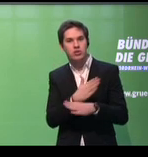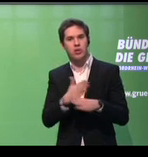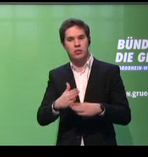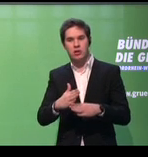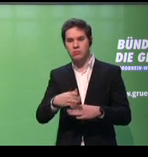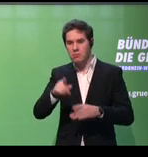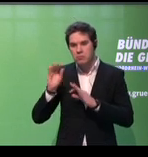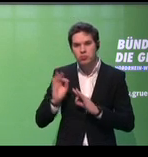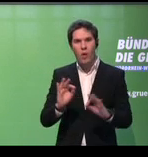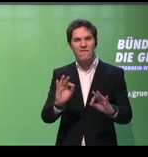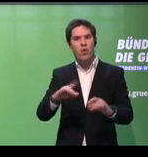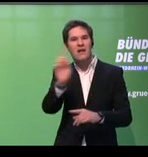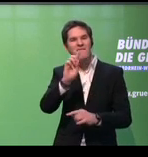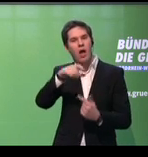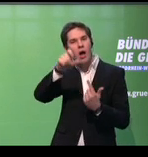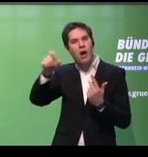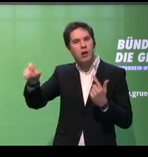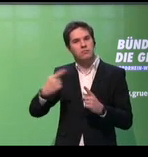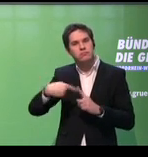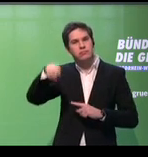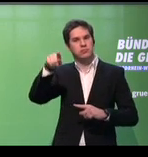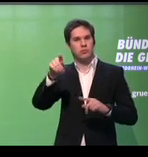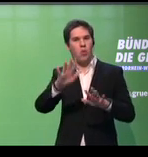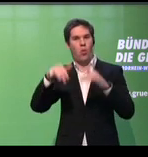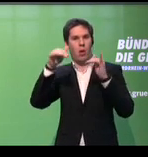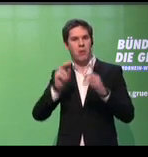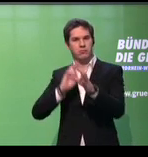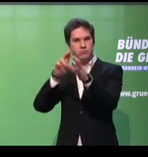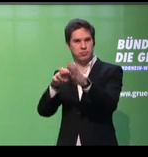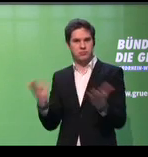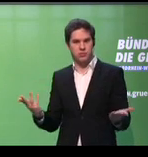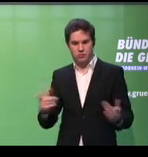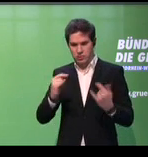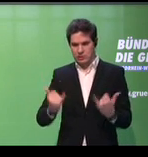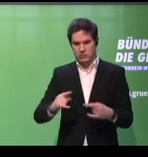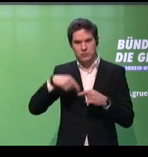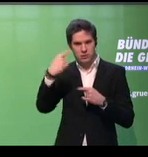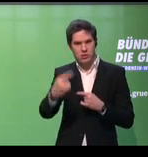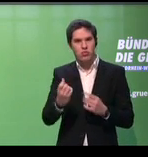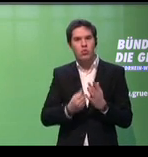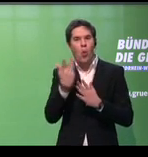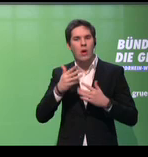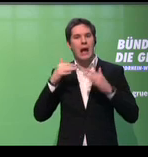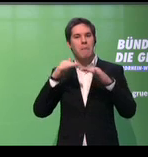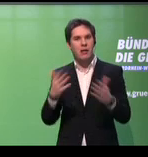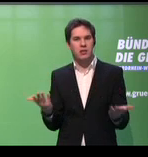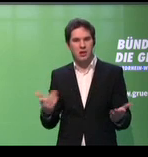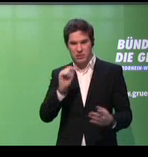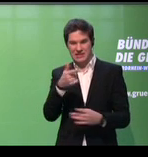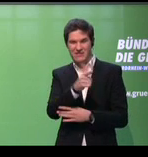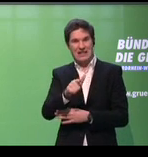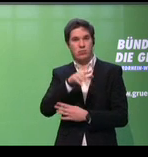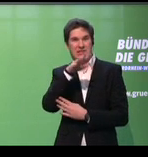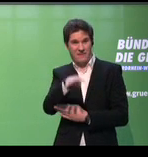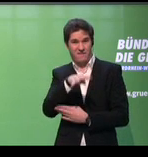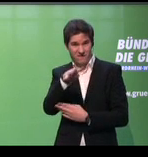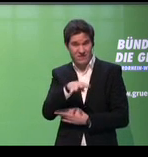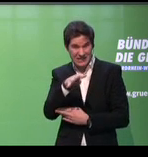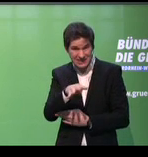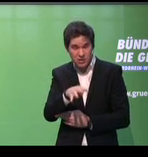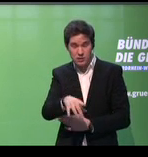campaign of 2014. This campaign, of course, is very important because 2014 is the moment where